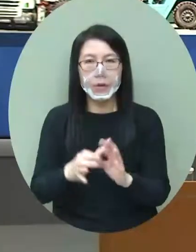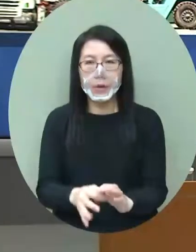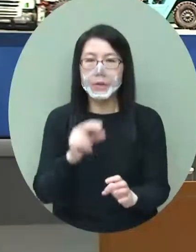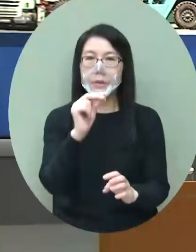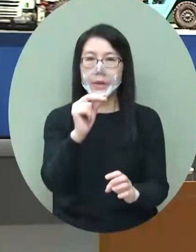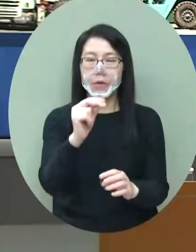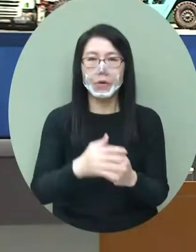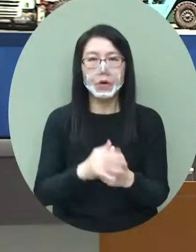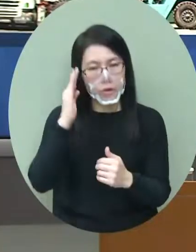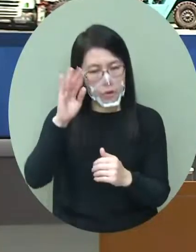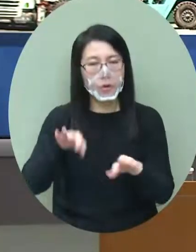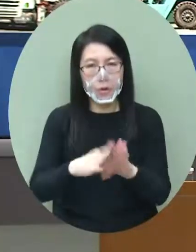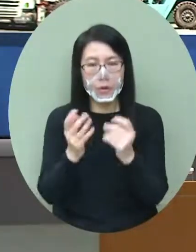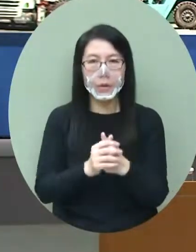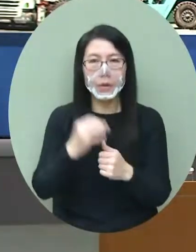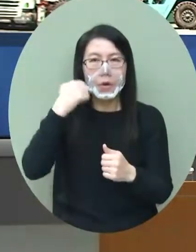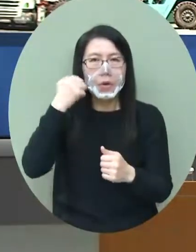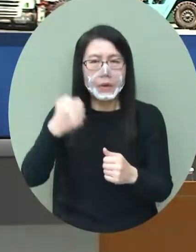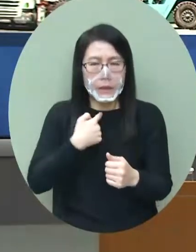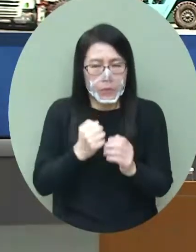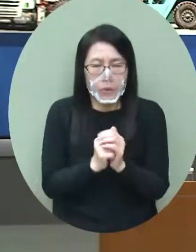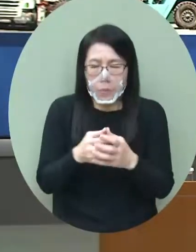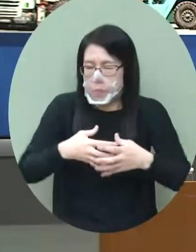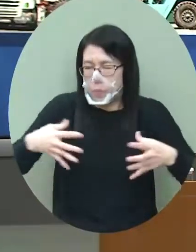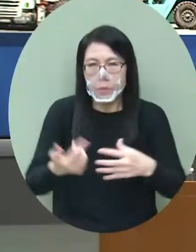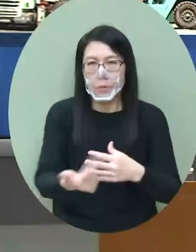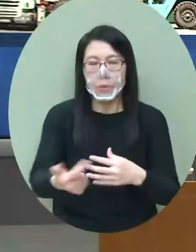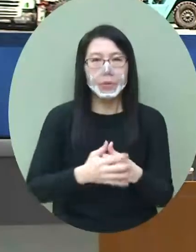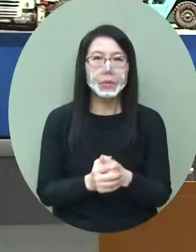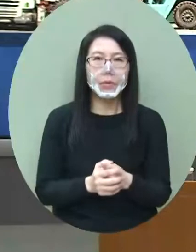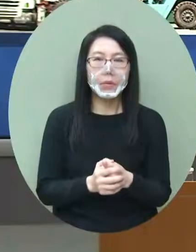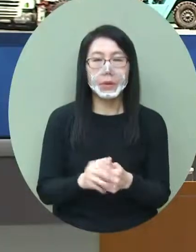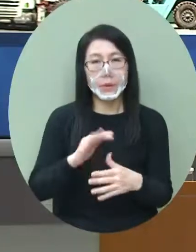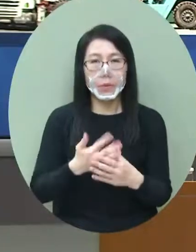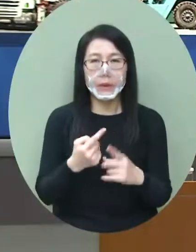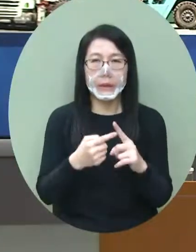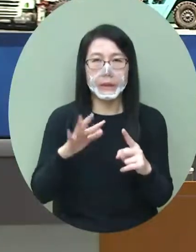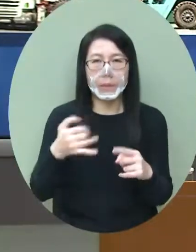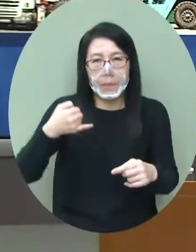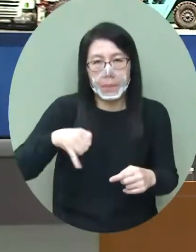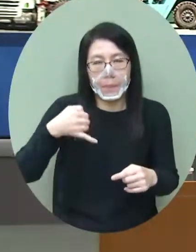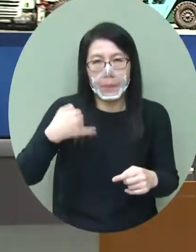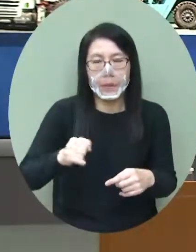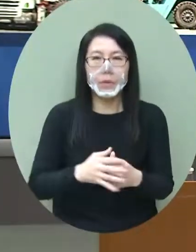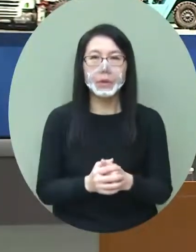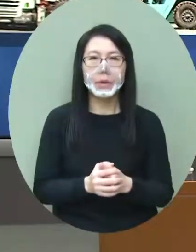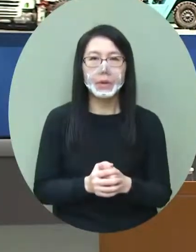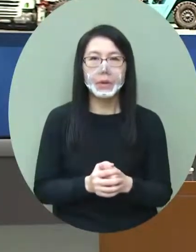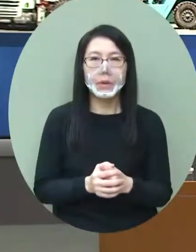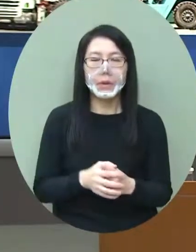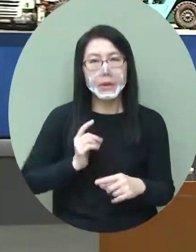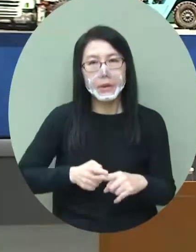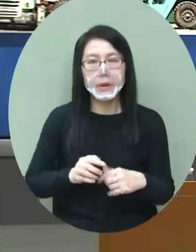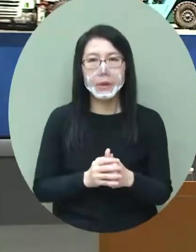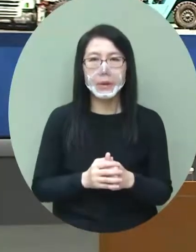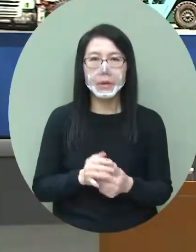外还有7个我们都想启用的，因为长者的需求呢是非常大的，可是呢由于没有人手我们还是不能